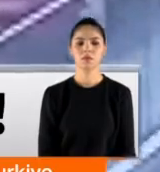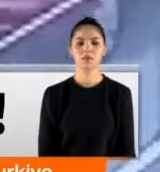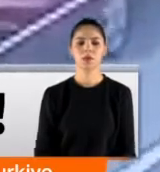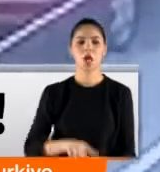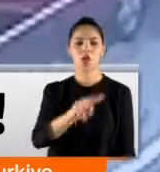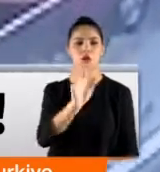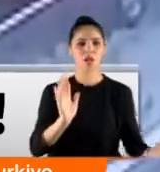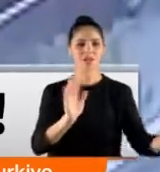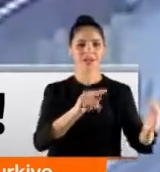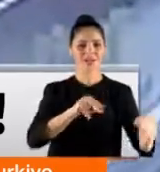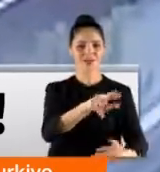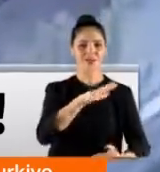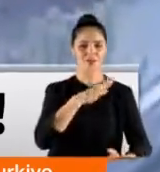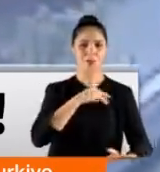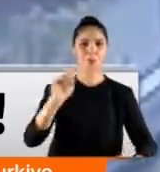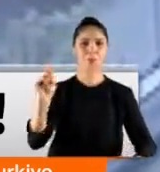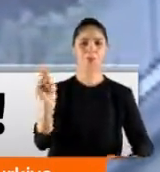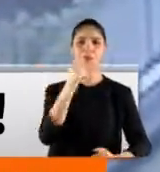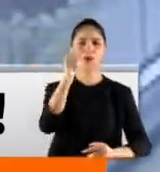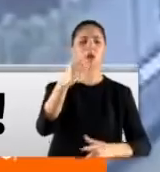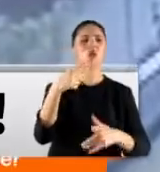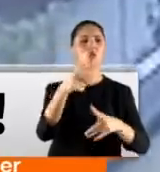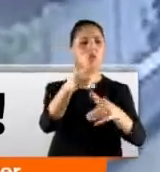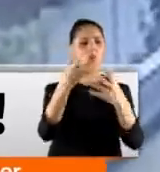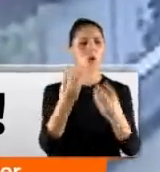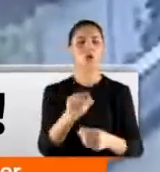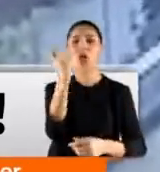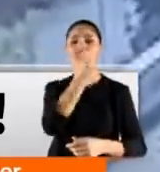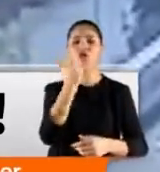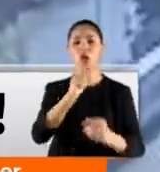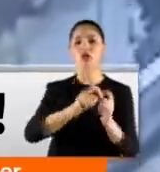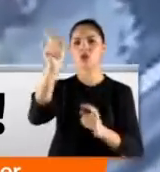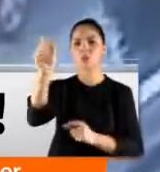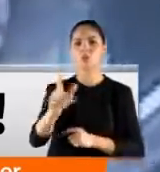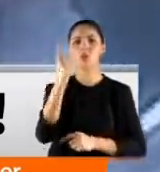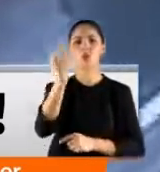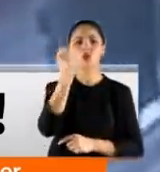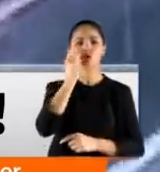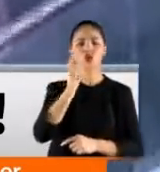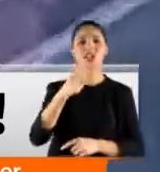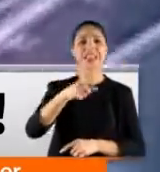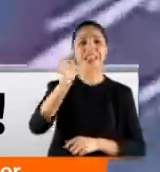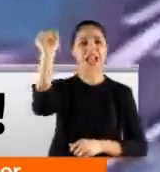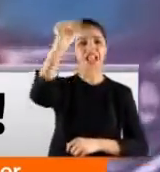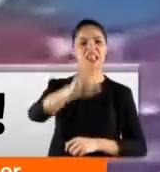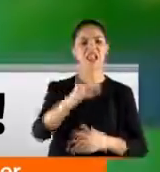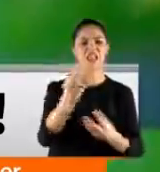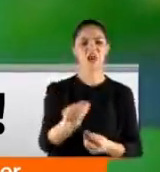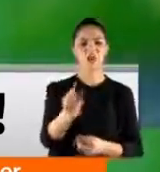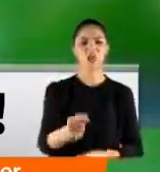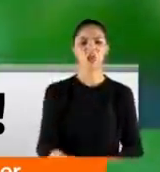Yolun karşısına geçerken bir anda kurşunların hedefi oldu. Şarkıcı Bulut Duman tam 3 kişinin silahlı saldırısına